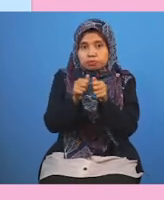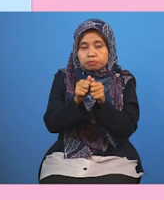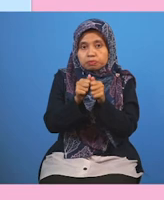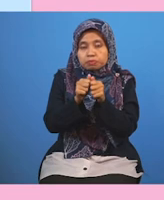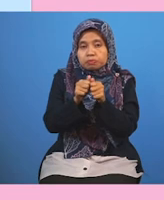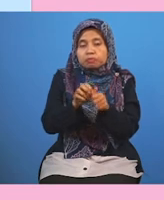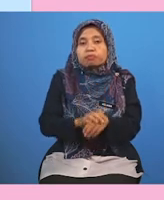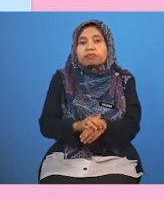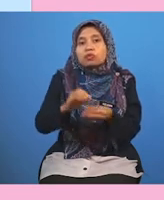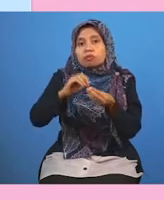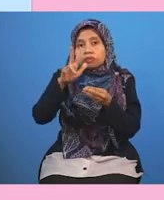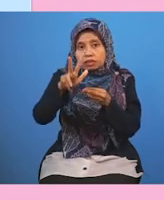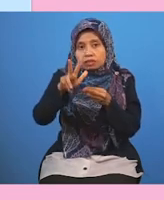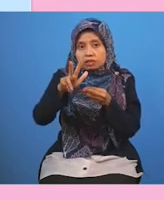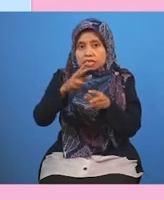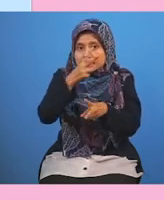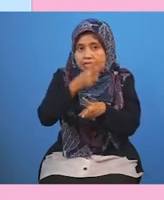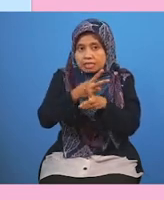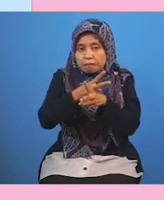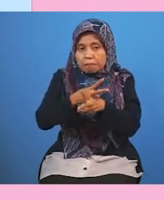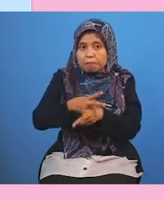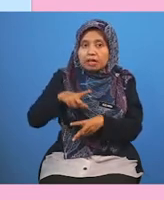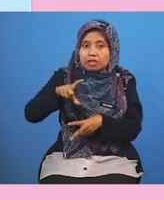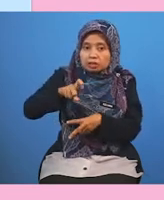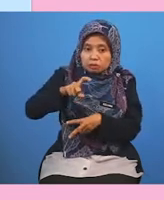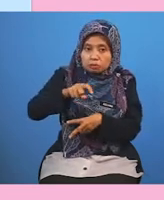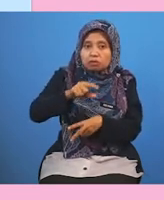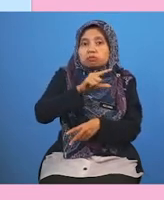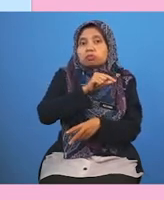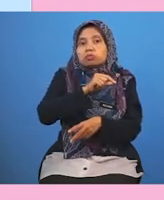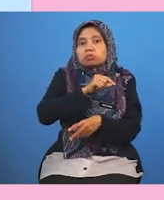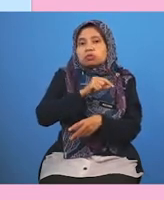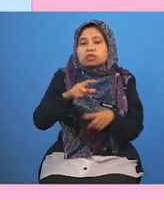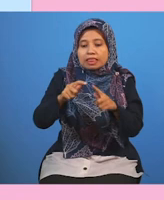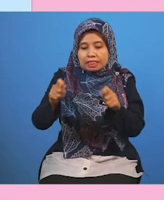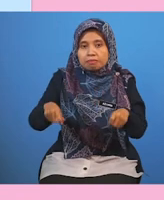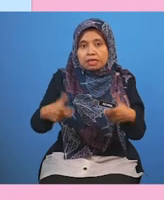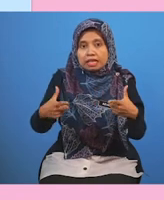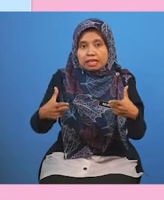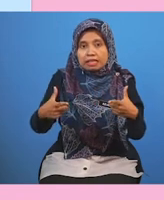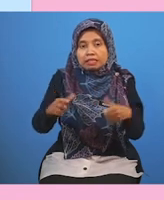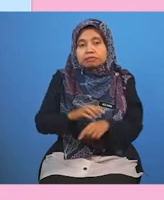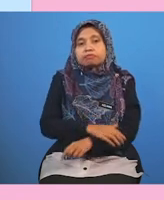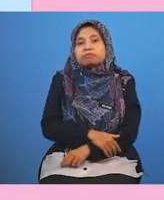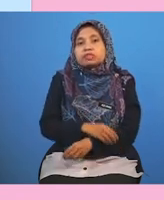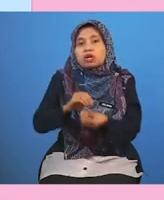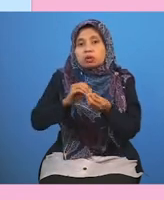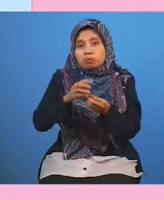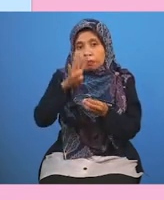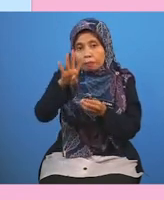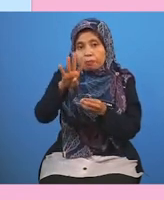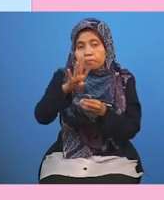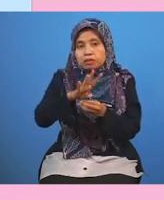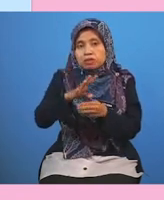substrat. Ketiga, simpan ulat burung di dalam bekas lain atau bekukan. Dan